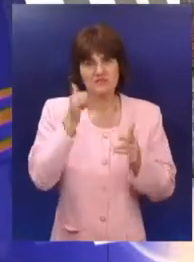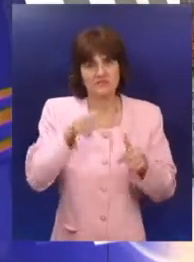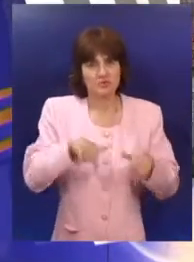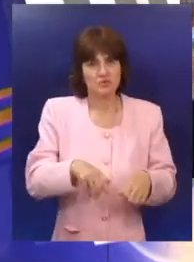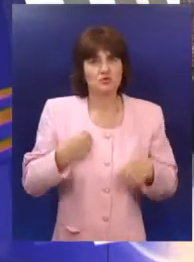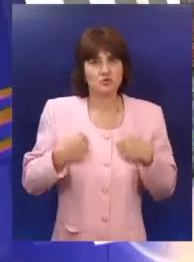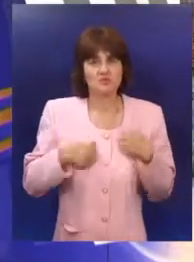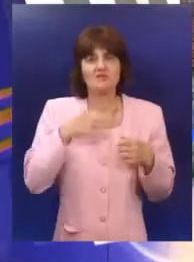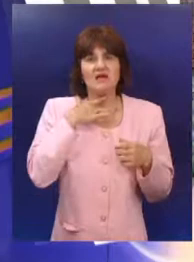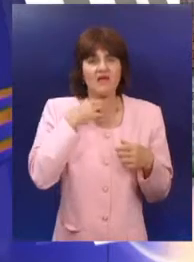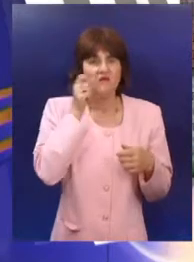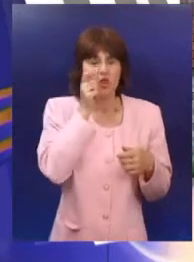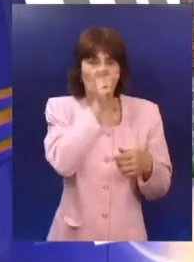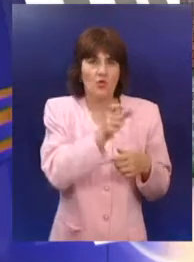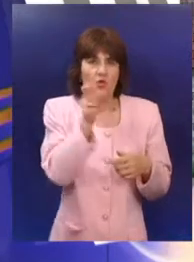subotički Jevreji su,